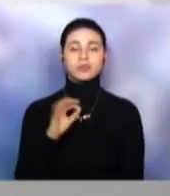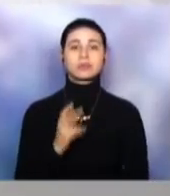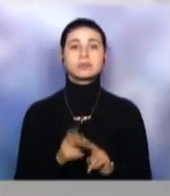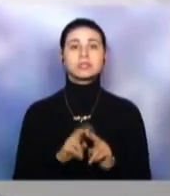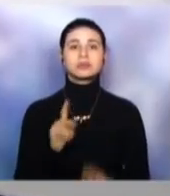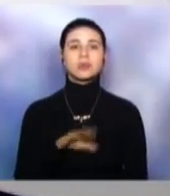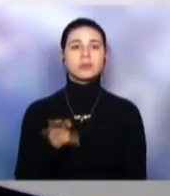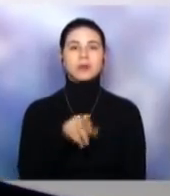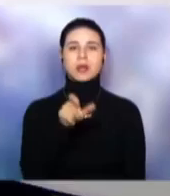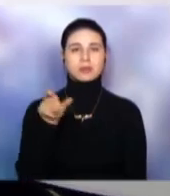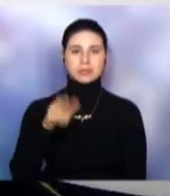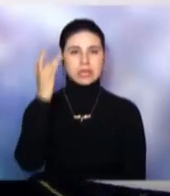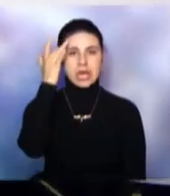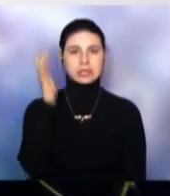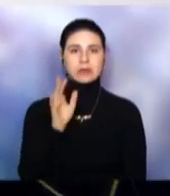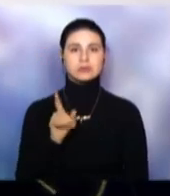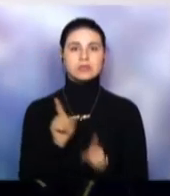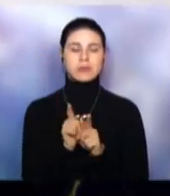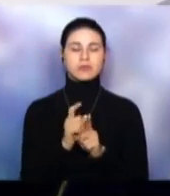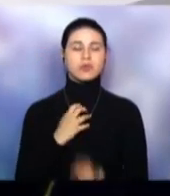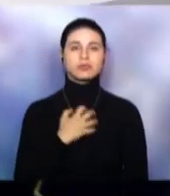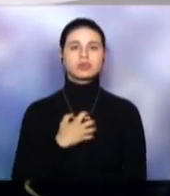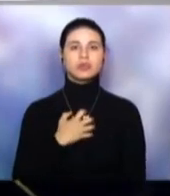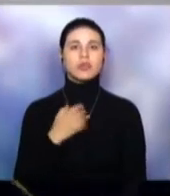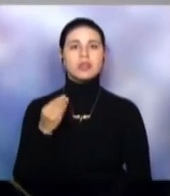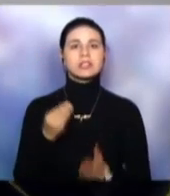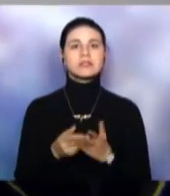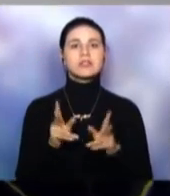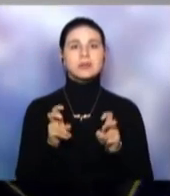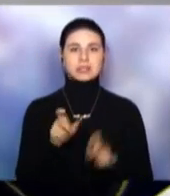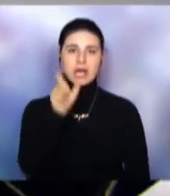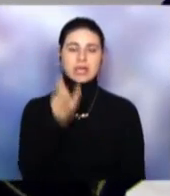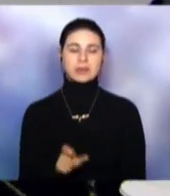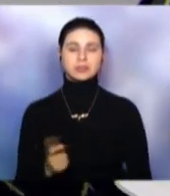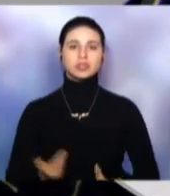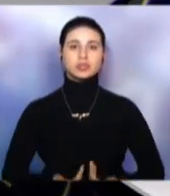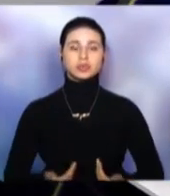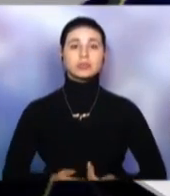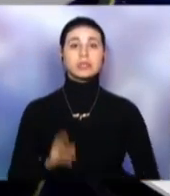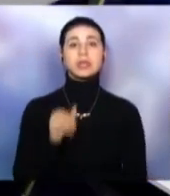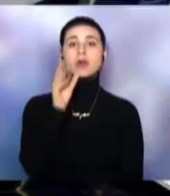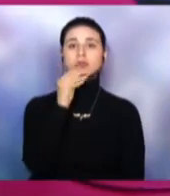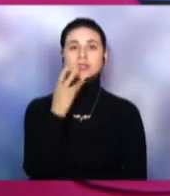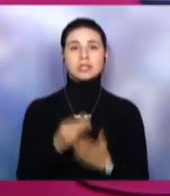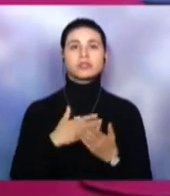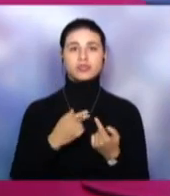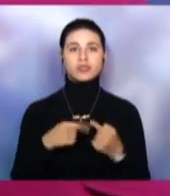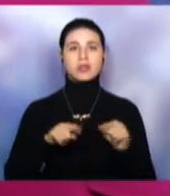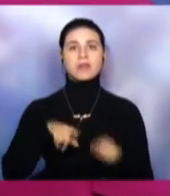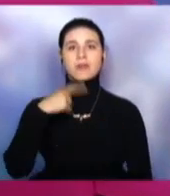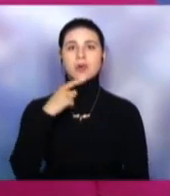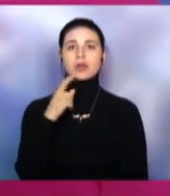არ დაავიწყდეთ ყველაზე მნიშვნელოვანი ღირებულება, ეს არის ადამიანის სიცოცხლე. Და როდესაც ჩვენ ვლაპარაკობთ, რა